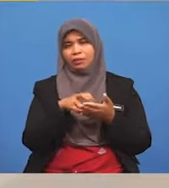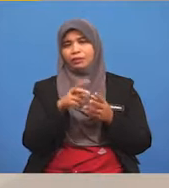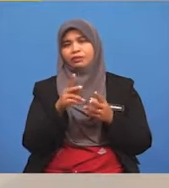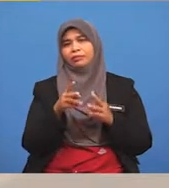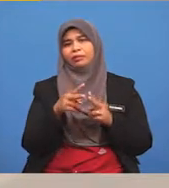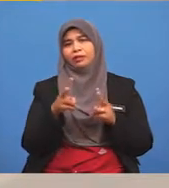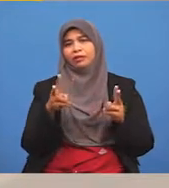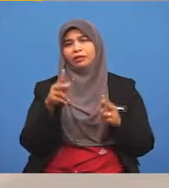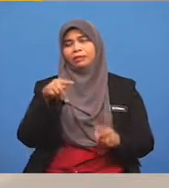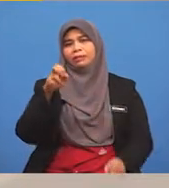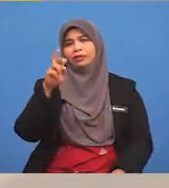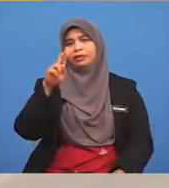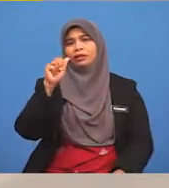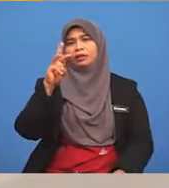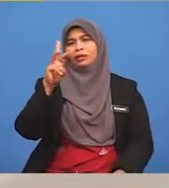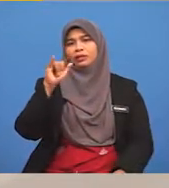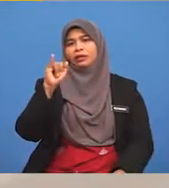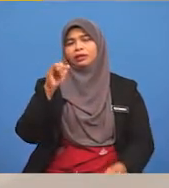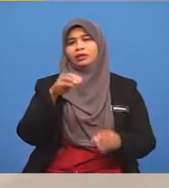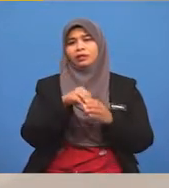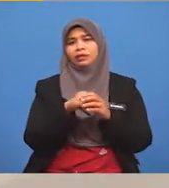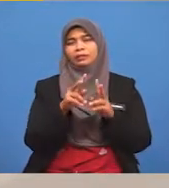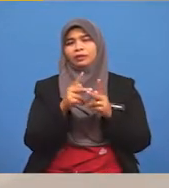hadis yang dimuatkan dalam kitabnya.